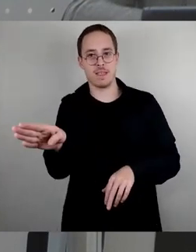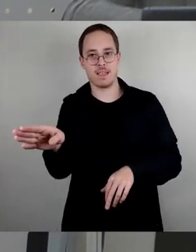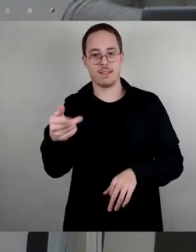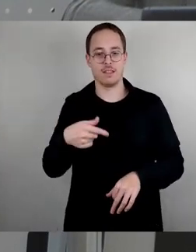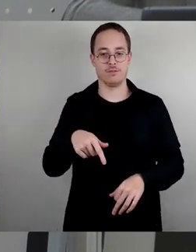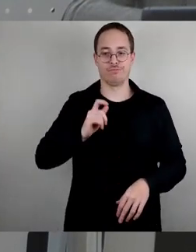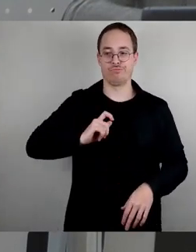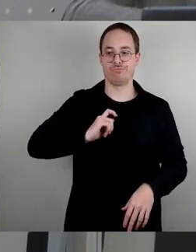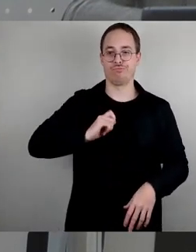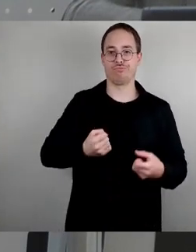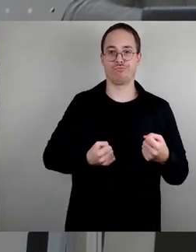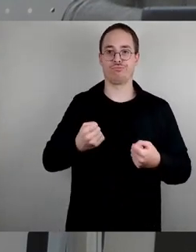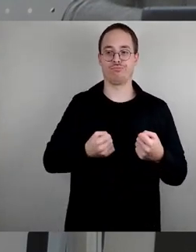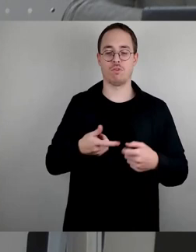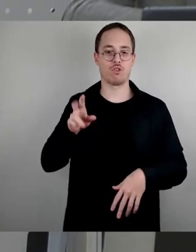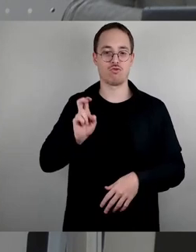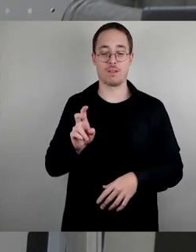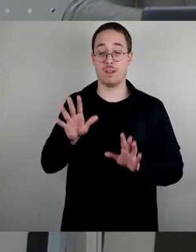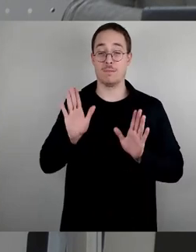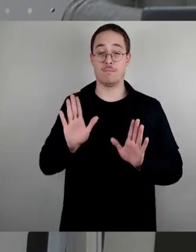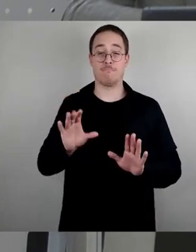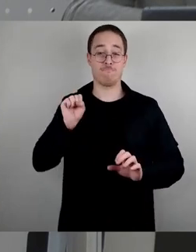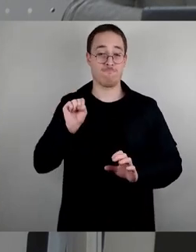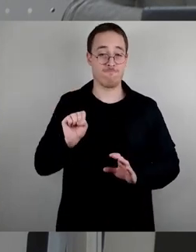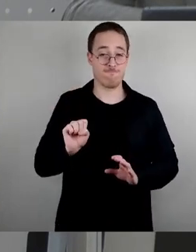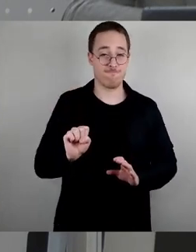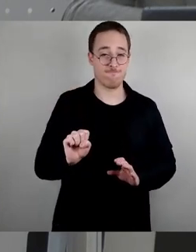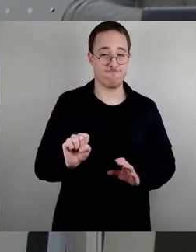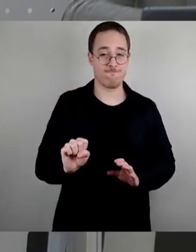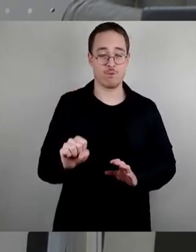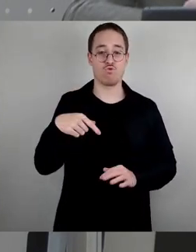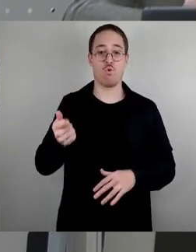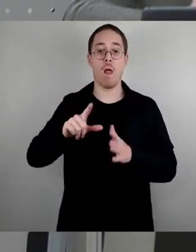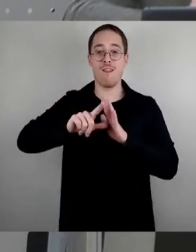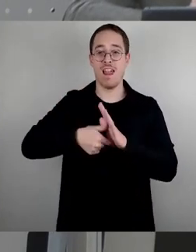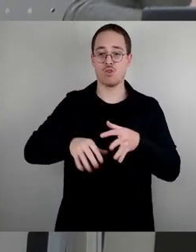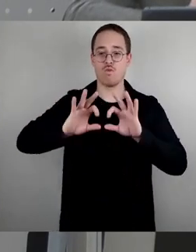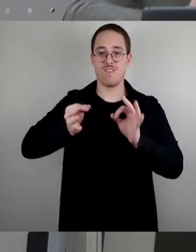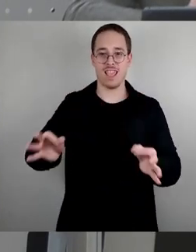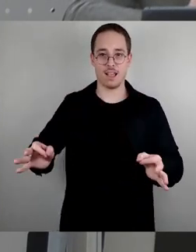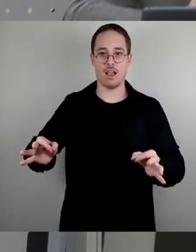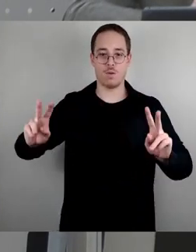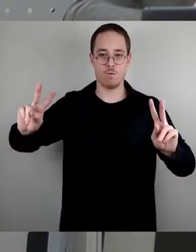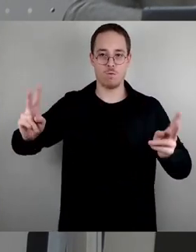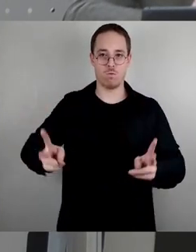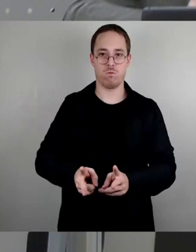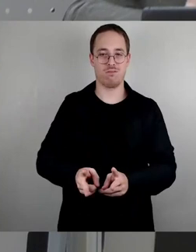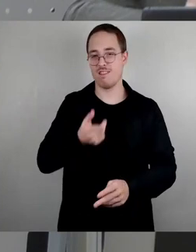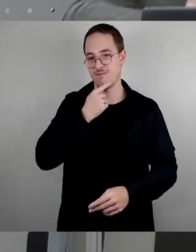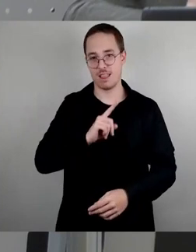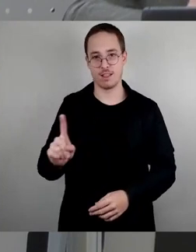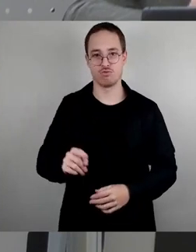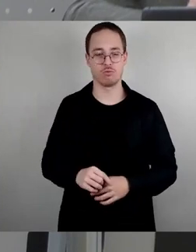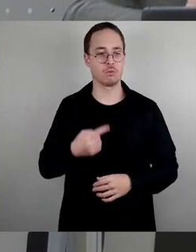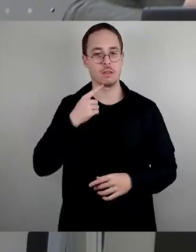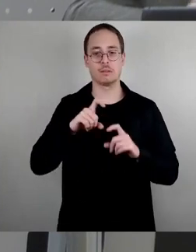dort ausgebremst wird und sozusagen die Leistungsfähigkeit des Knotenpunktes genommen wird. Das ist sicherlich ein Thema, was sowieso untersucht wird, aber wir sind der